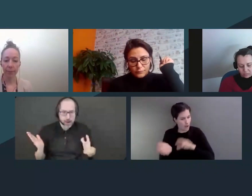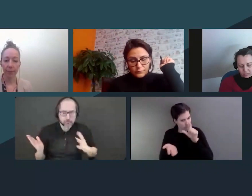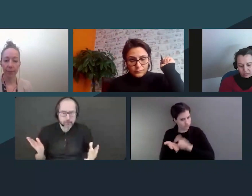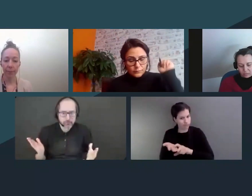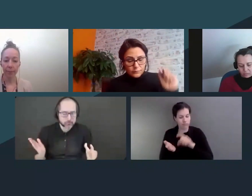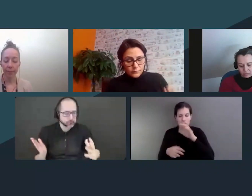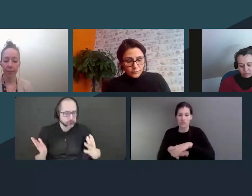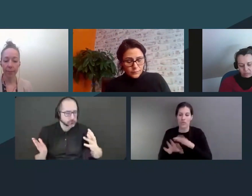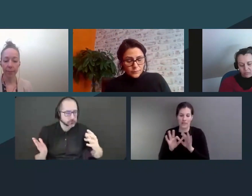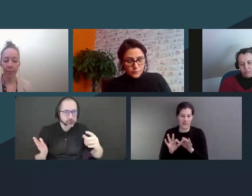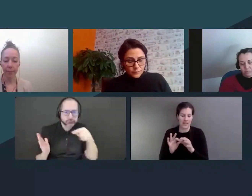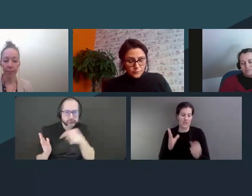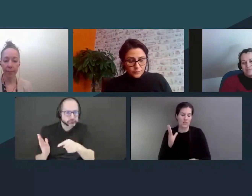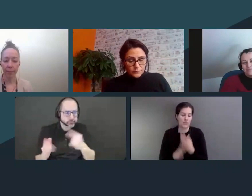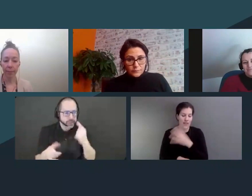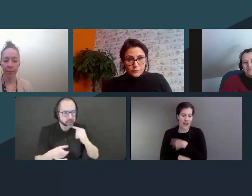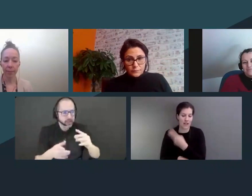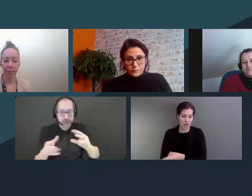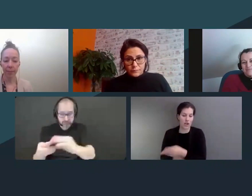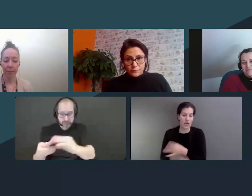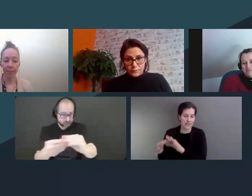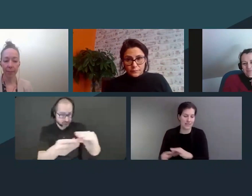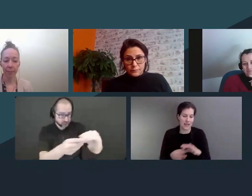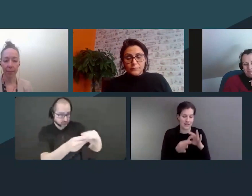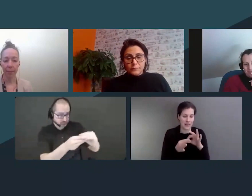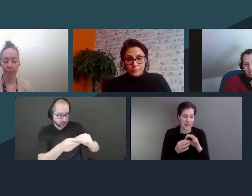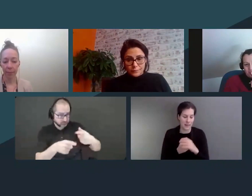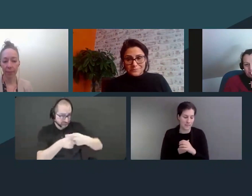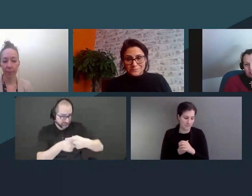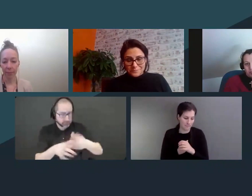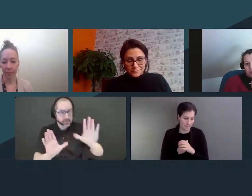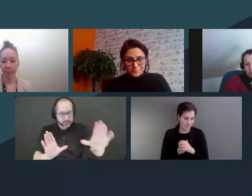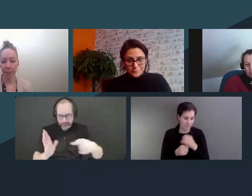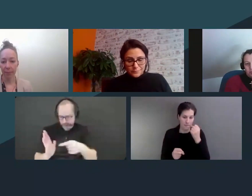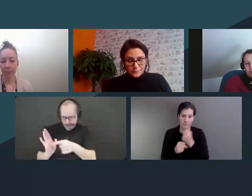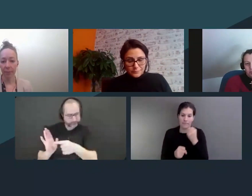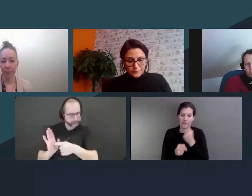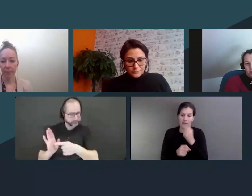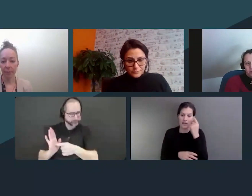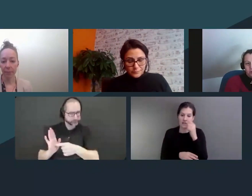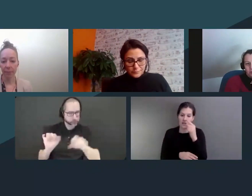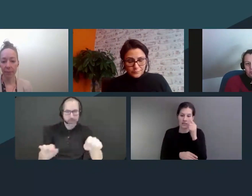On n'a pas à raconter l'histoire ou les mauvaises histoires.